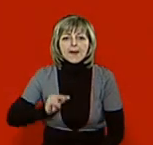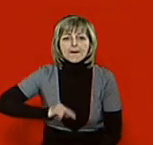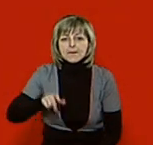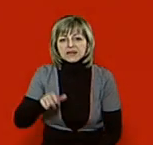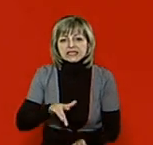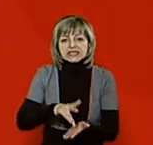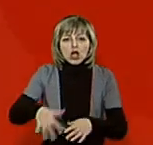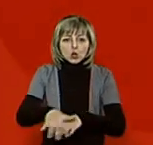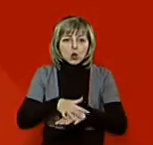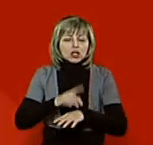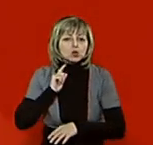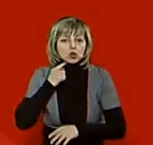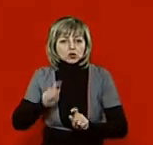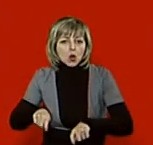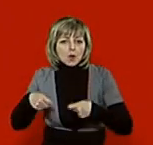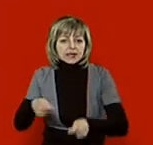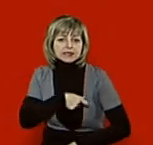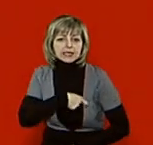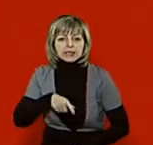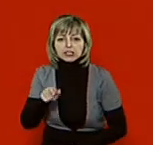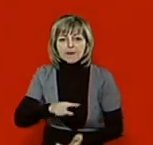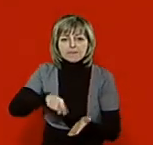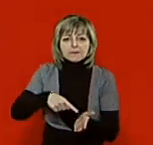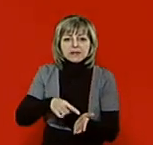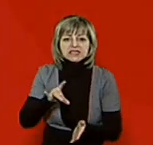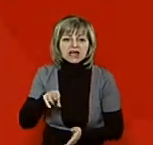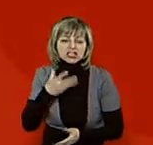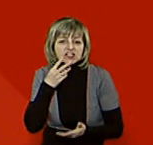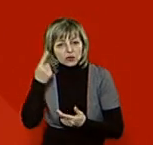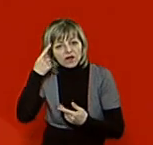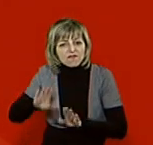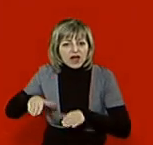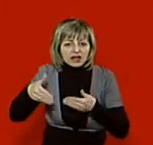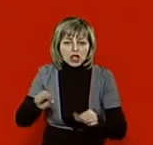Працівники центрального ринку Луцька передали депутатам міської ради свої варіанти